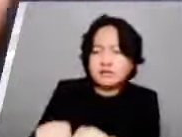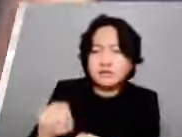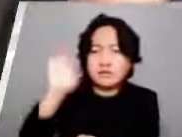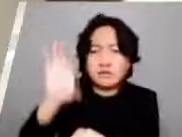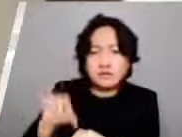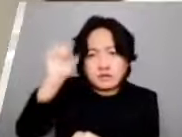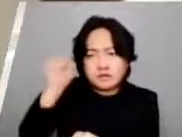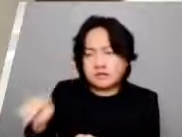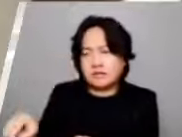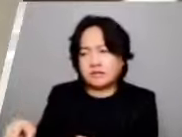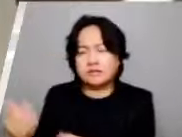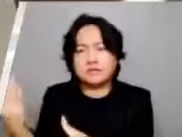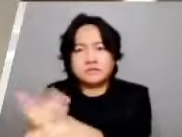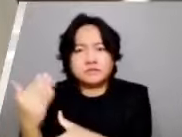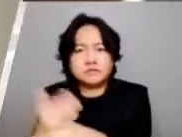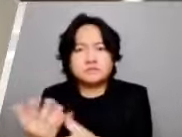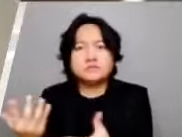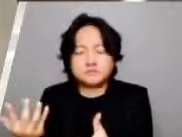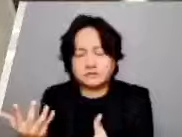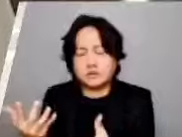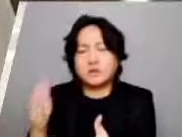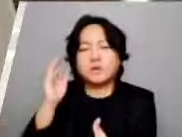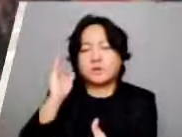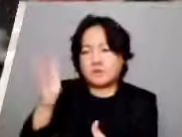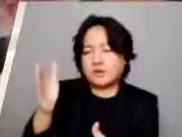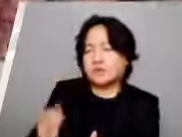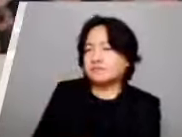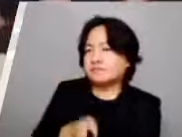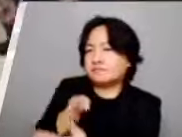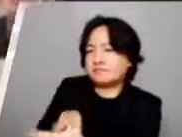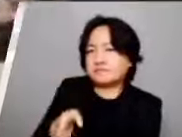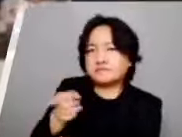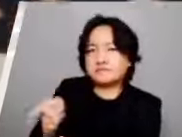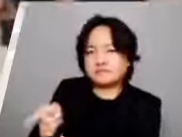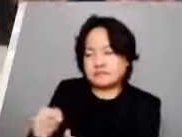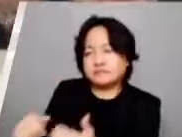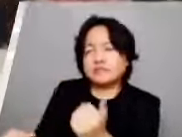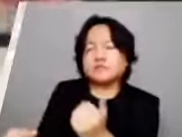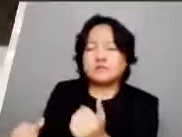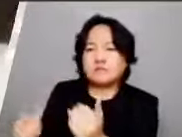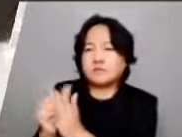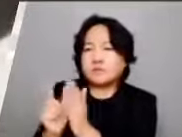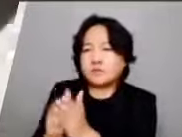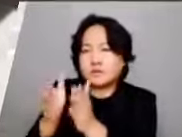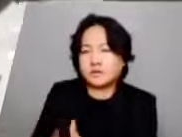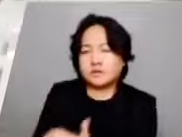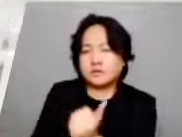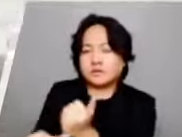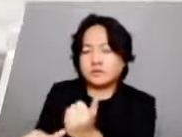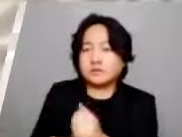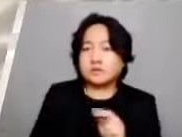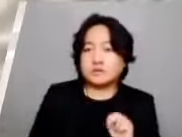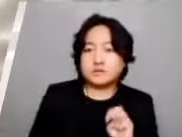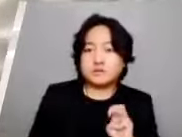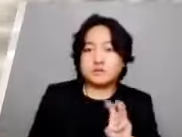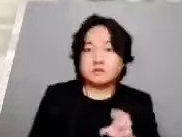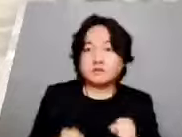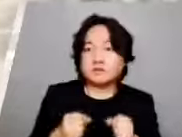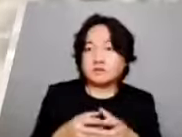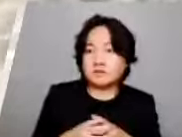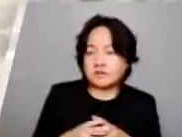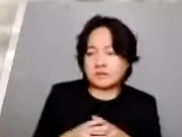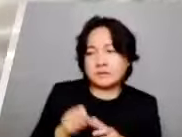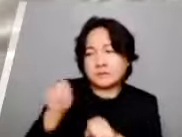ni Torion at hindi raw siya nababahala rito. Sinusubukan pa ng GMA Integrated News na makuha ang panig ng iba